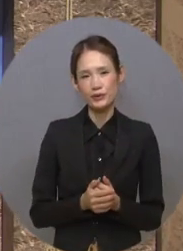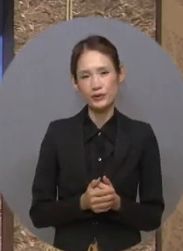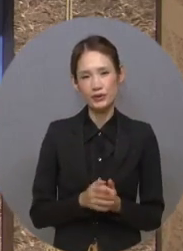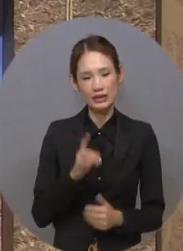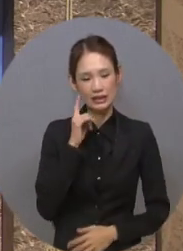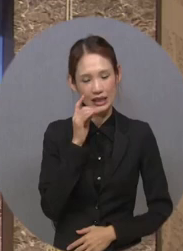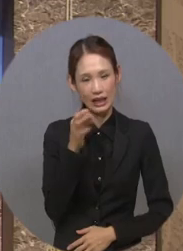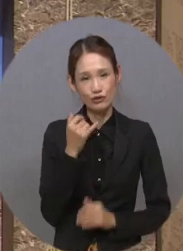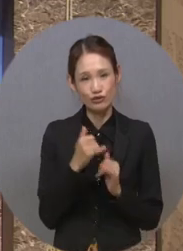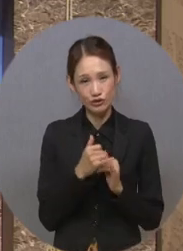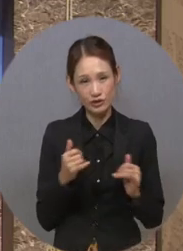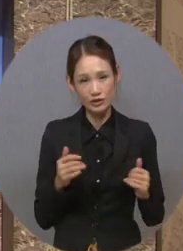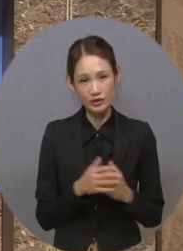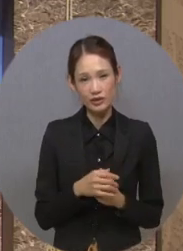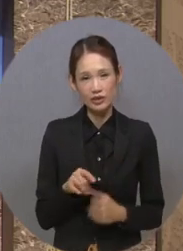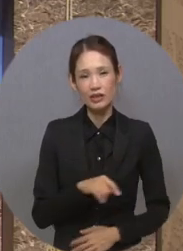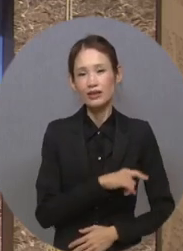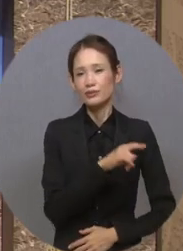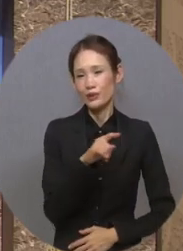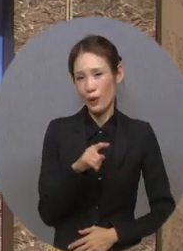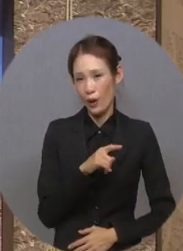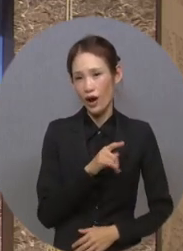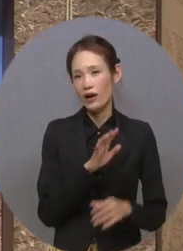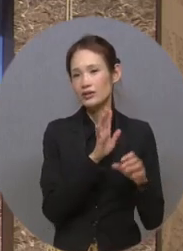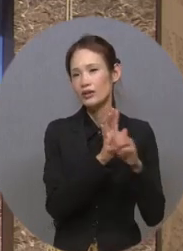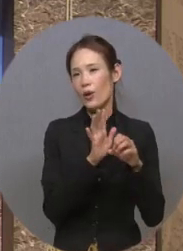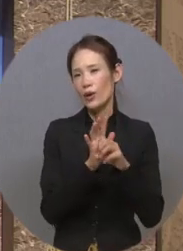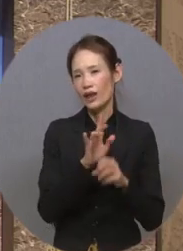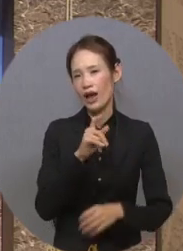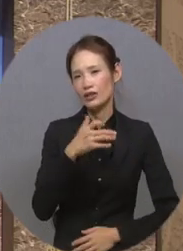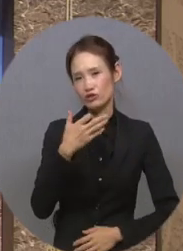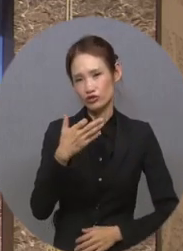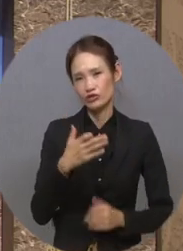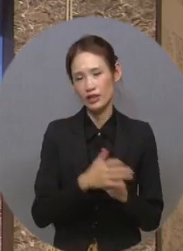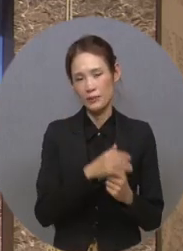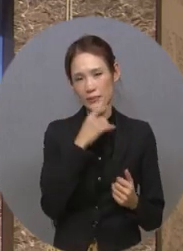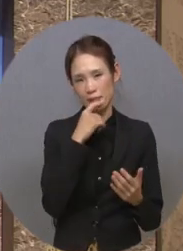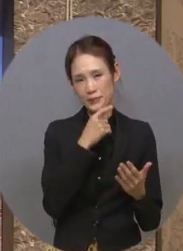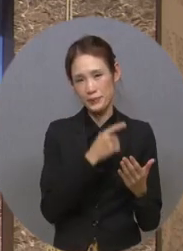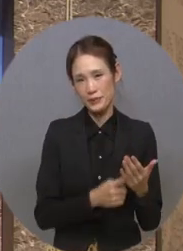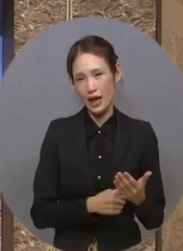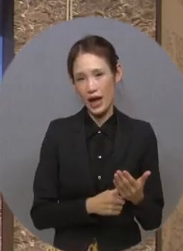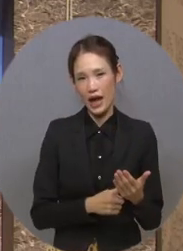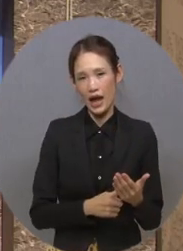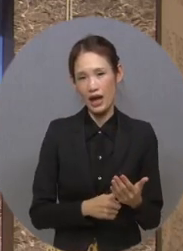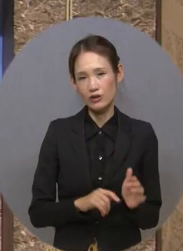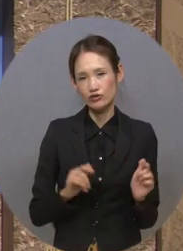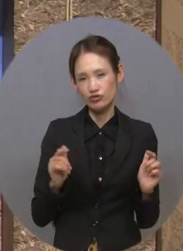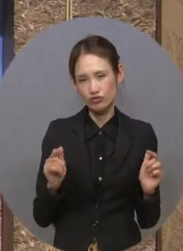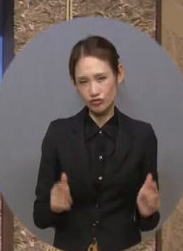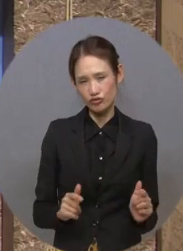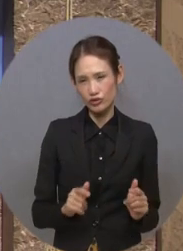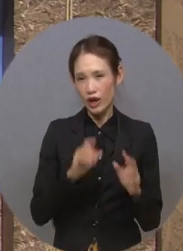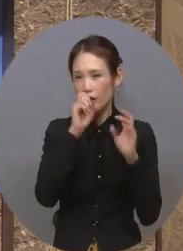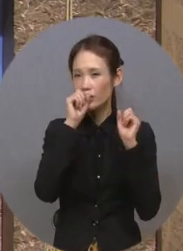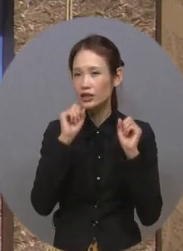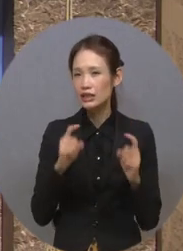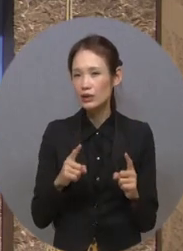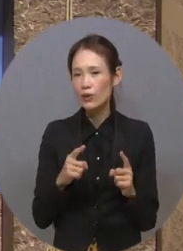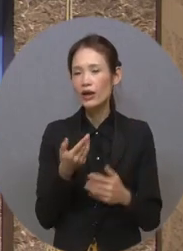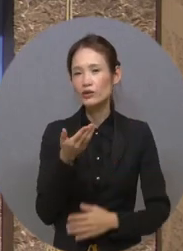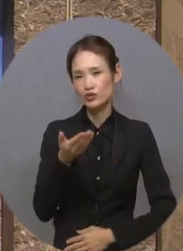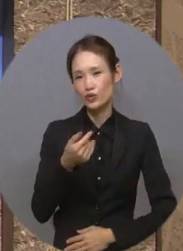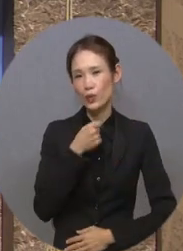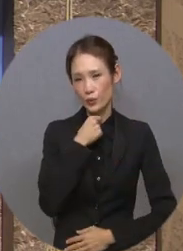예술인 그런 분들도 코로나로 피해를 최소화할 수 있는 그런 기회를 좀 부여해야겠다.